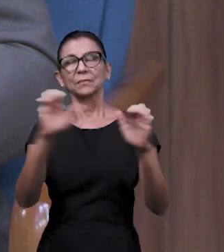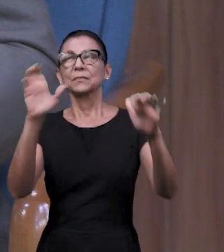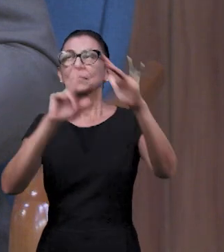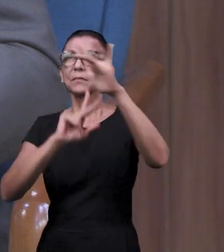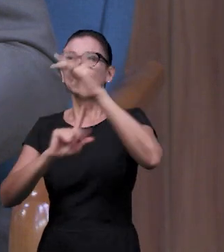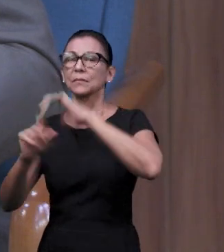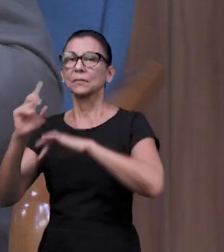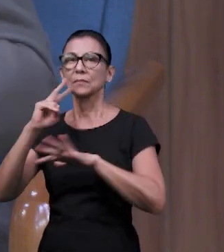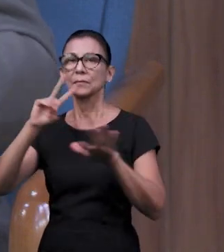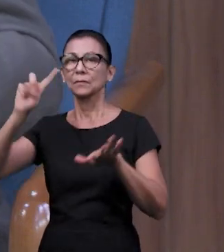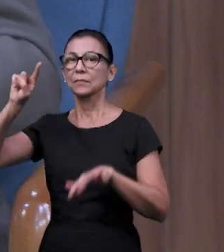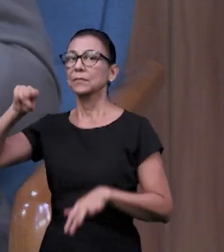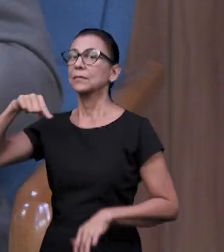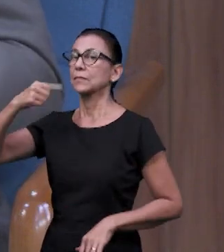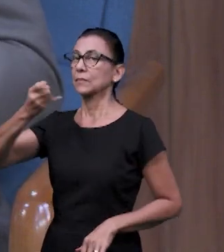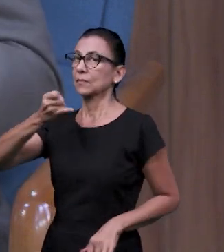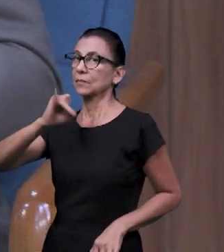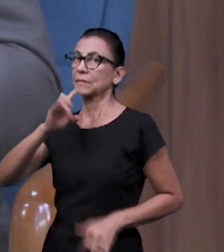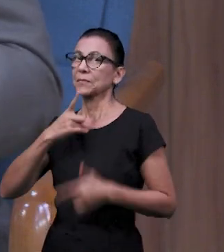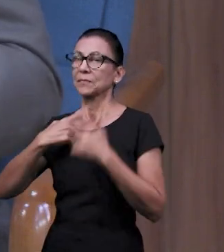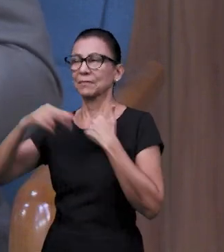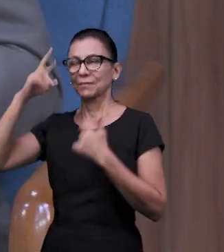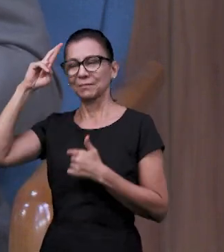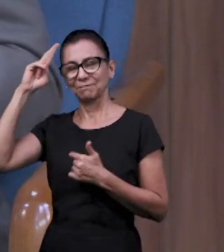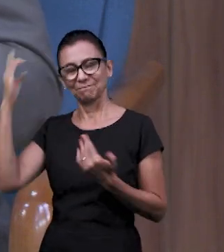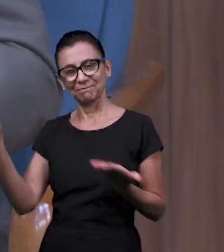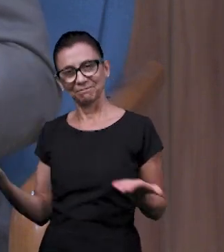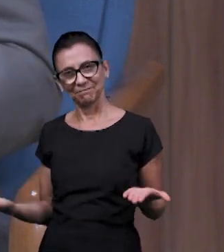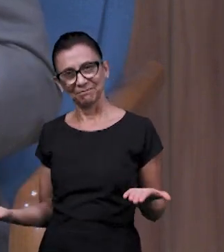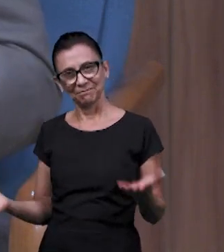annonçant l'évangile éternel. La semaine prochaine, si le Seigneur nous